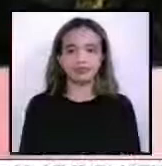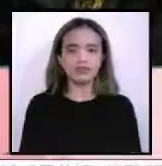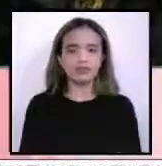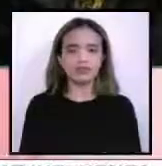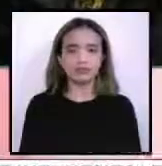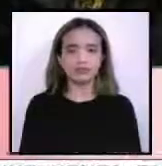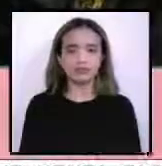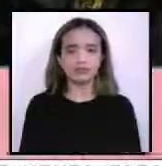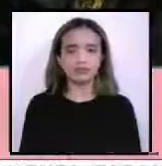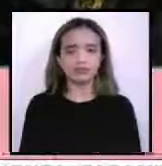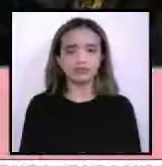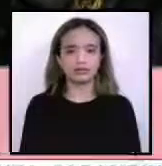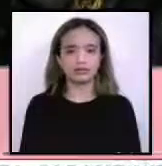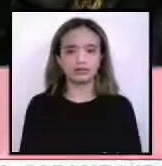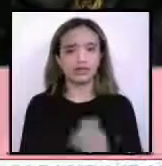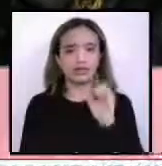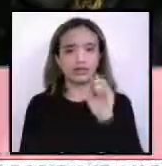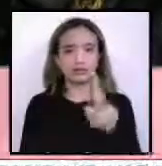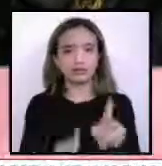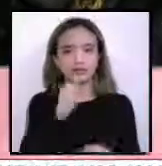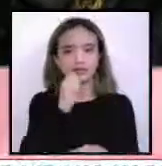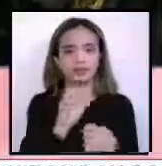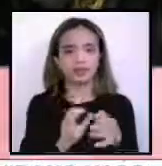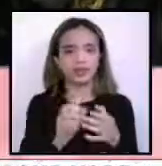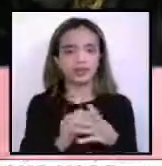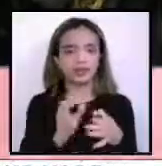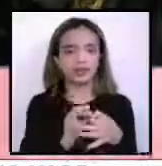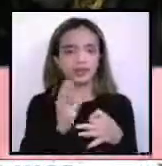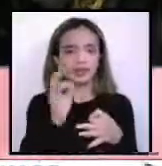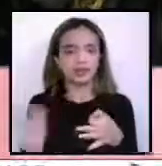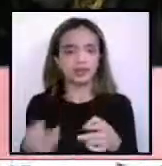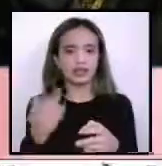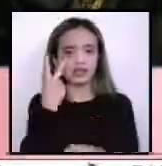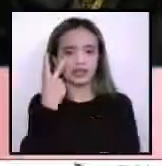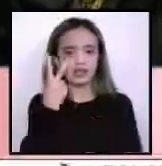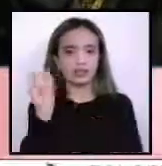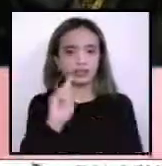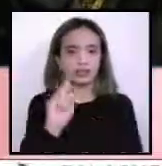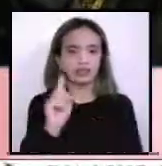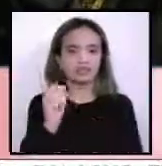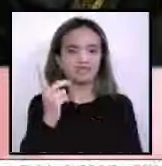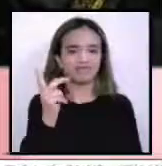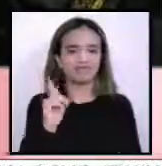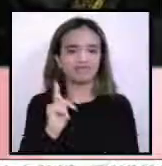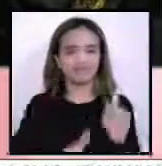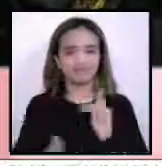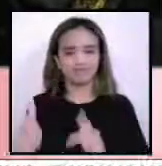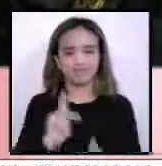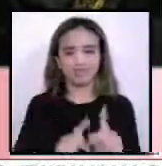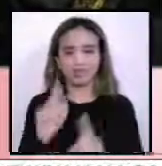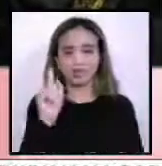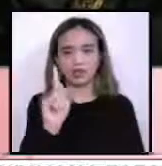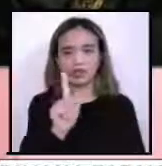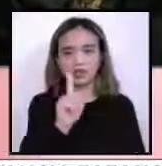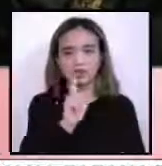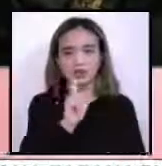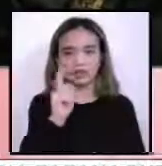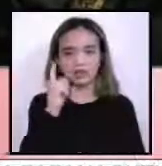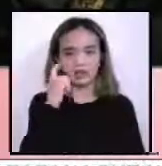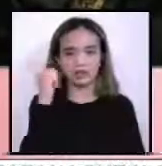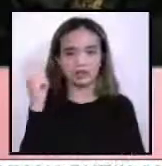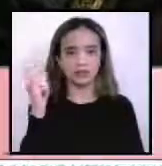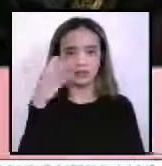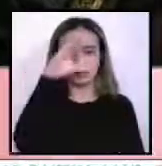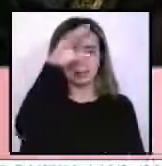Ito na, wag na natin patagalin at matuto ngayon na natin ang pangmalakasang performance ng One Dream Boys. Go